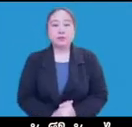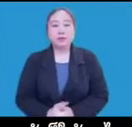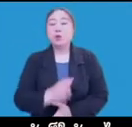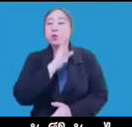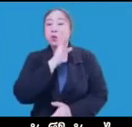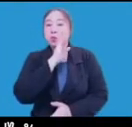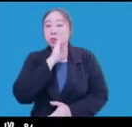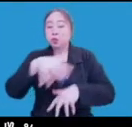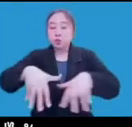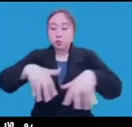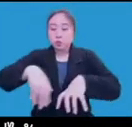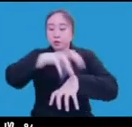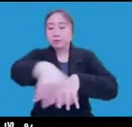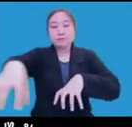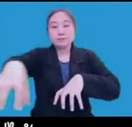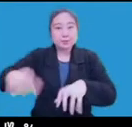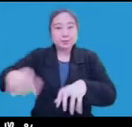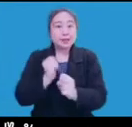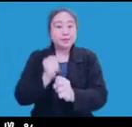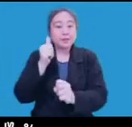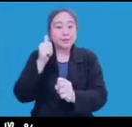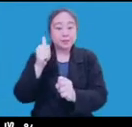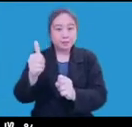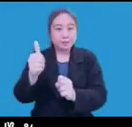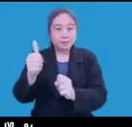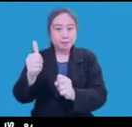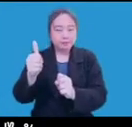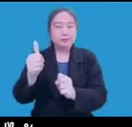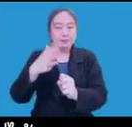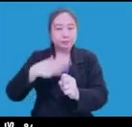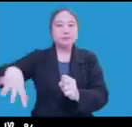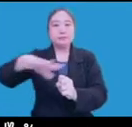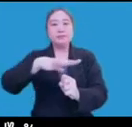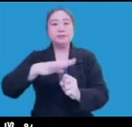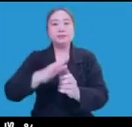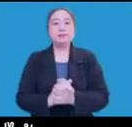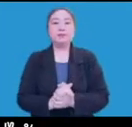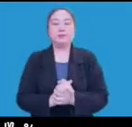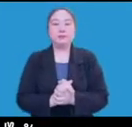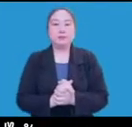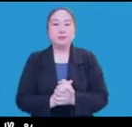ถ้าทุกชุมชนสามารถที่จะดำเนินการได้นะคะเราก็จะ